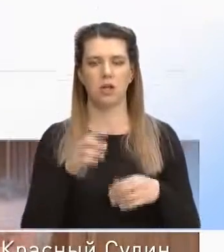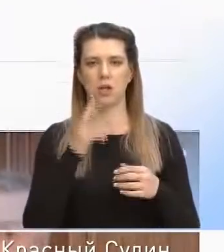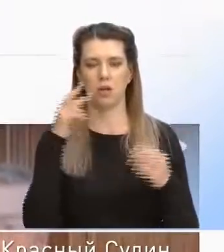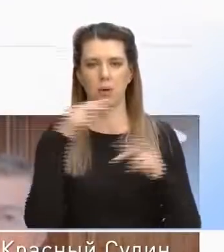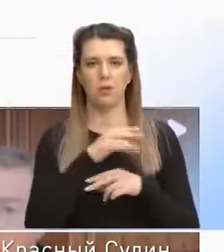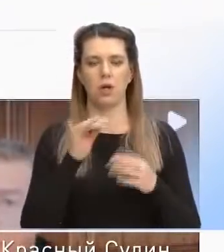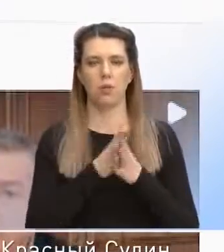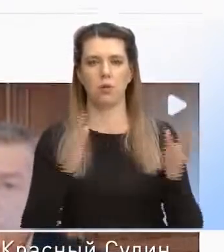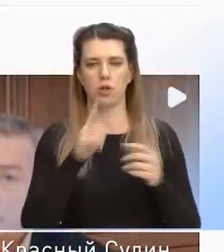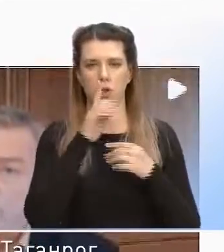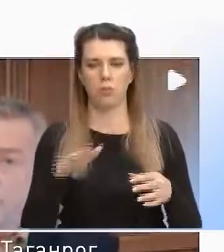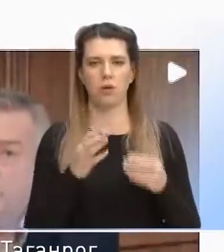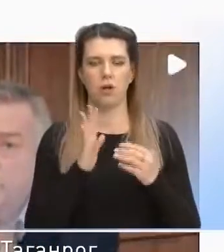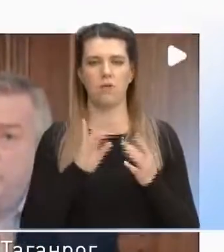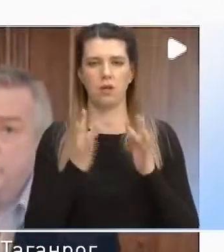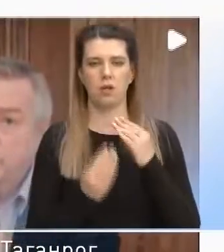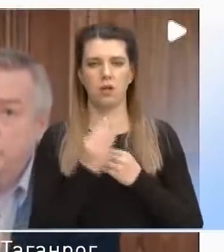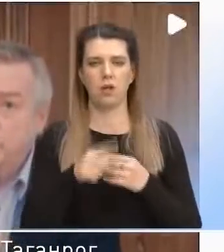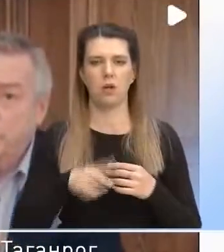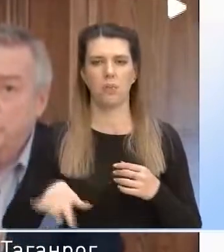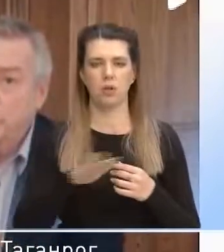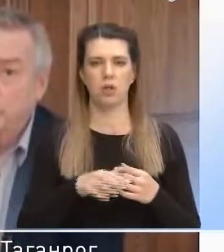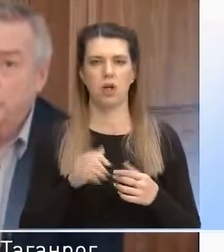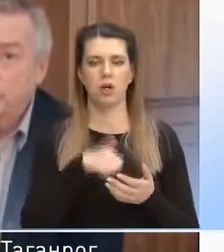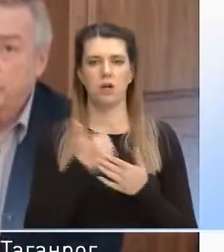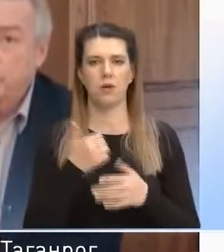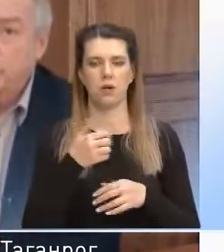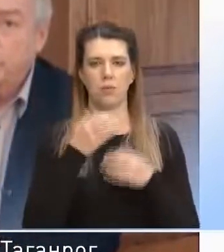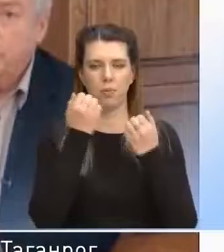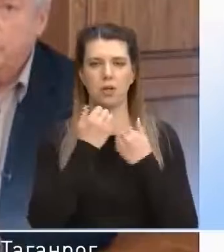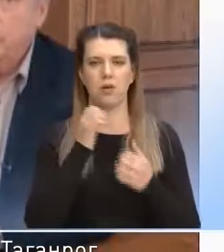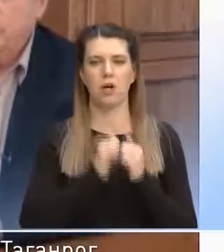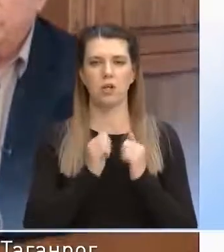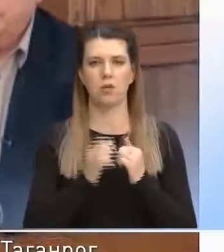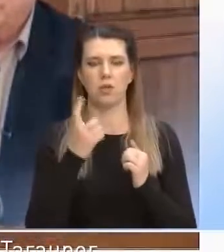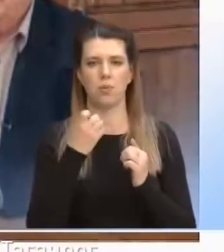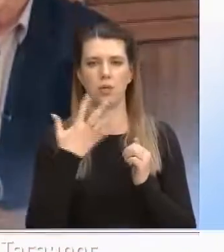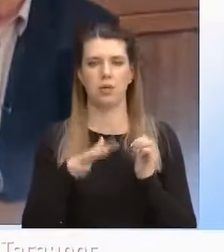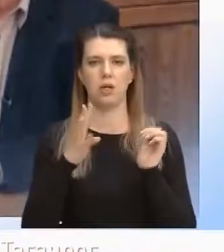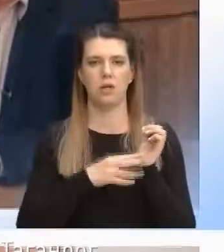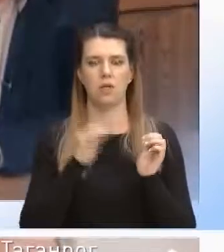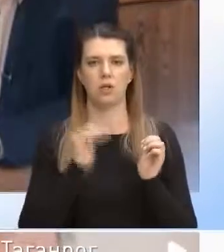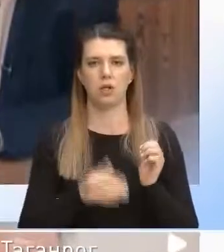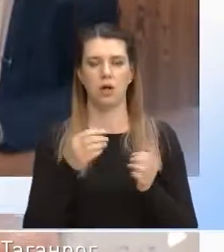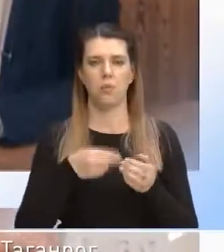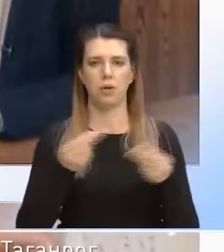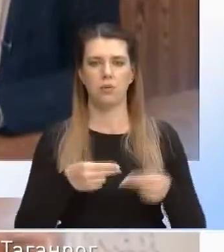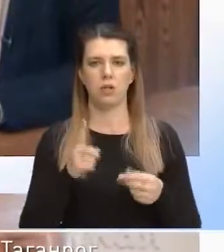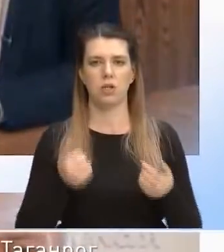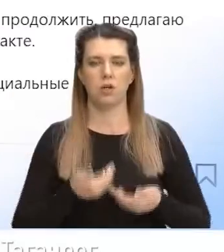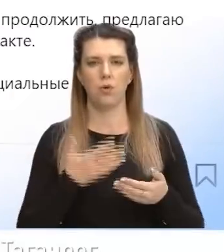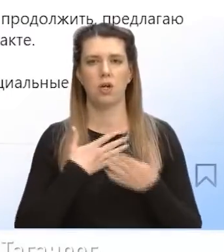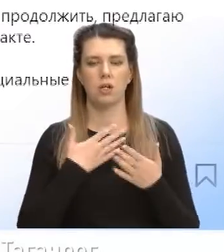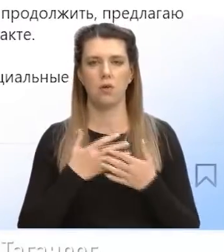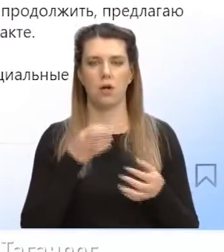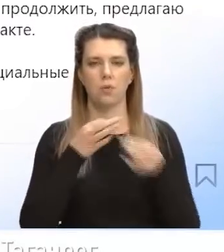неприемлемой и больше не будет размещать посты на этой площадке глава региона он поблагодарил каждого из 150 9 тысяч подписчиков за живой